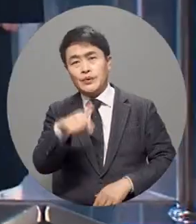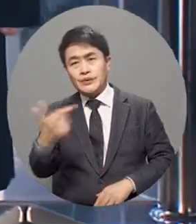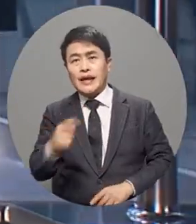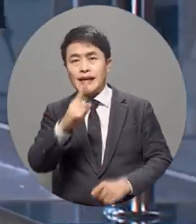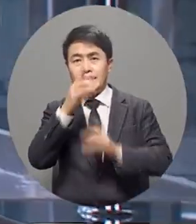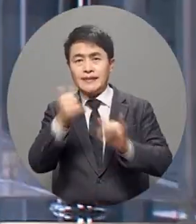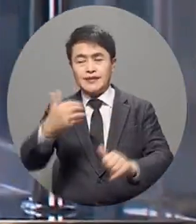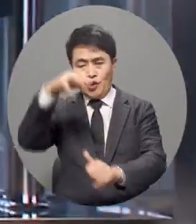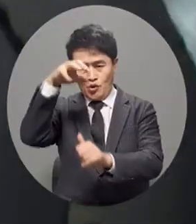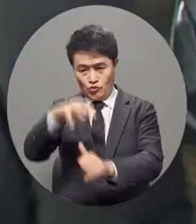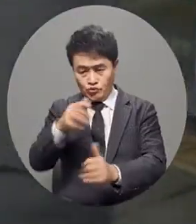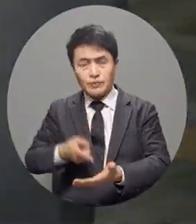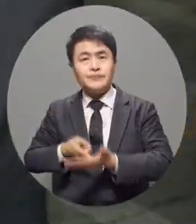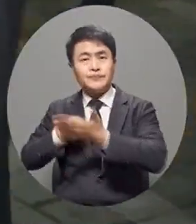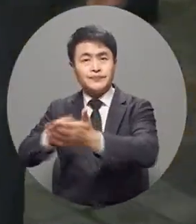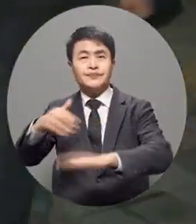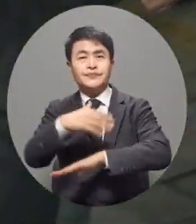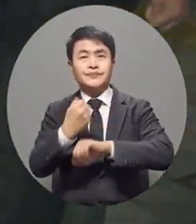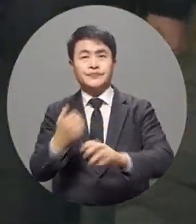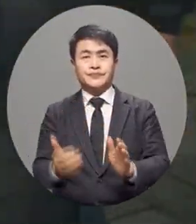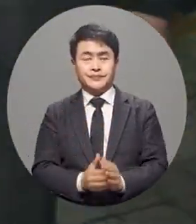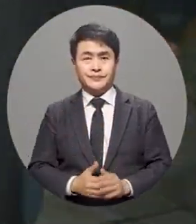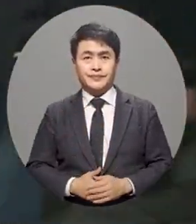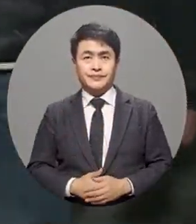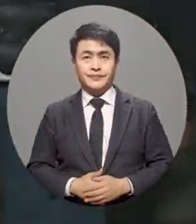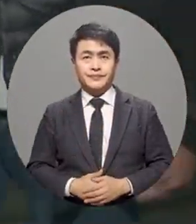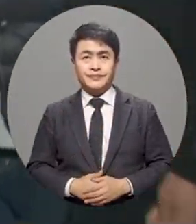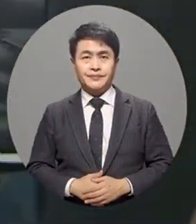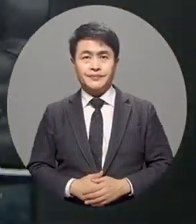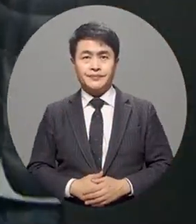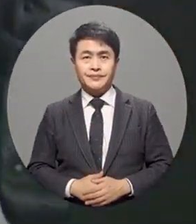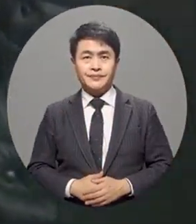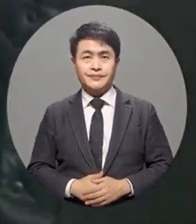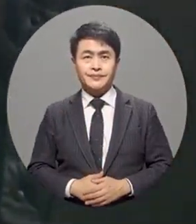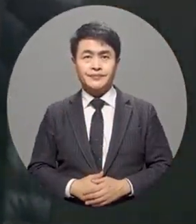오늘 저녁 이 씨에 대해 구속영장을 신청할 방침입니다. MBC 뉴스 류현준입니다.